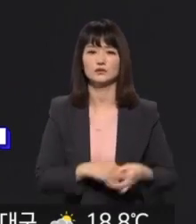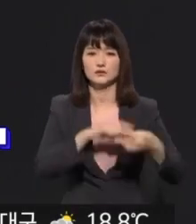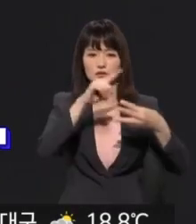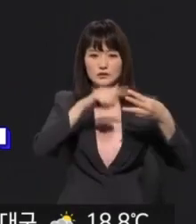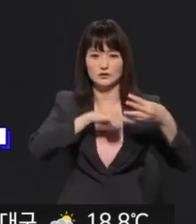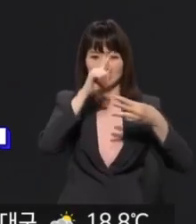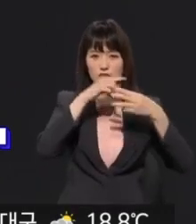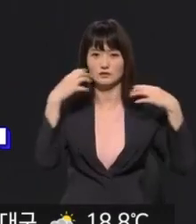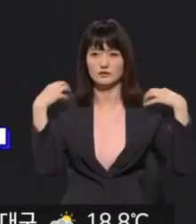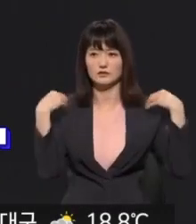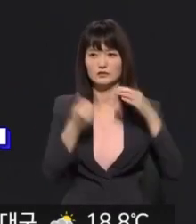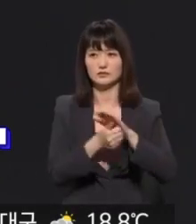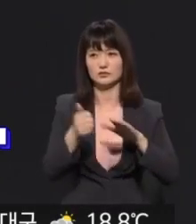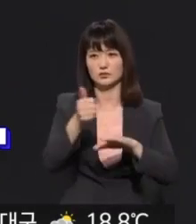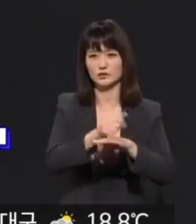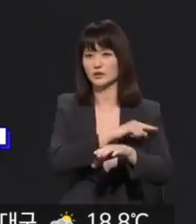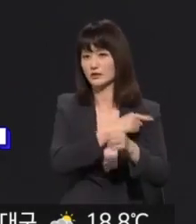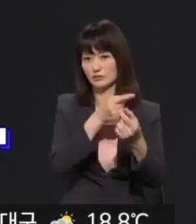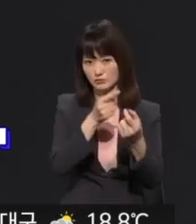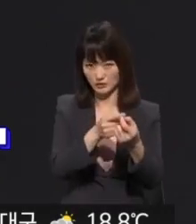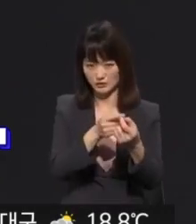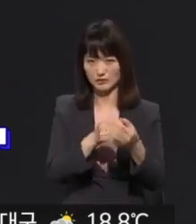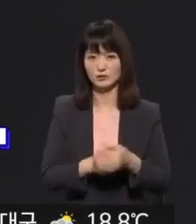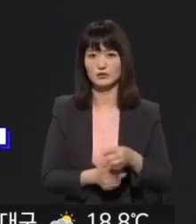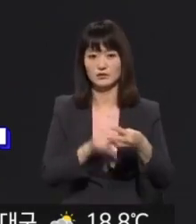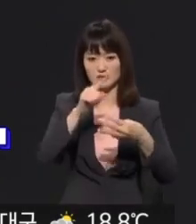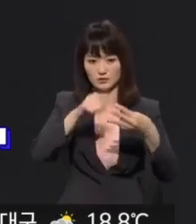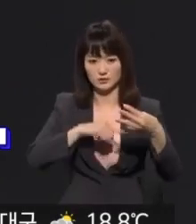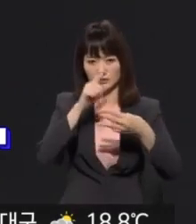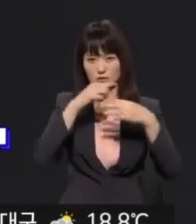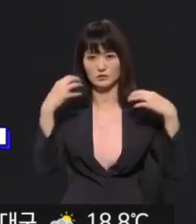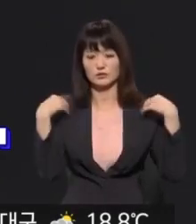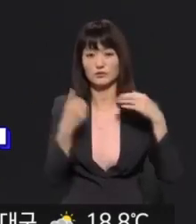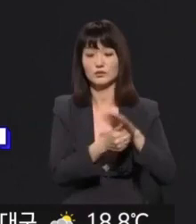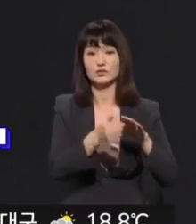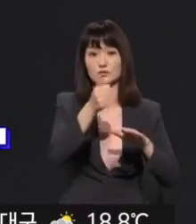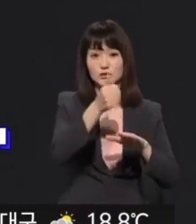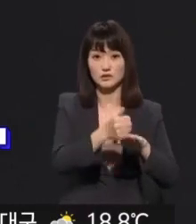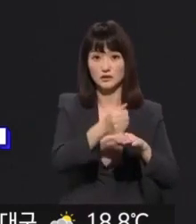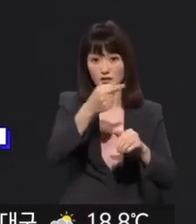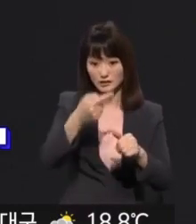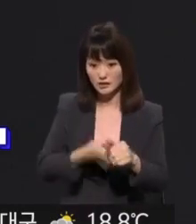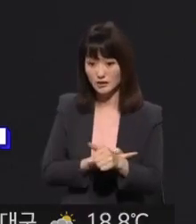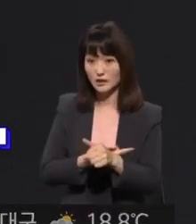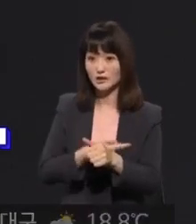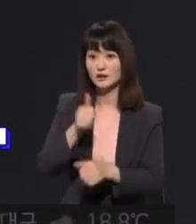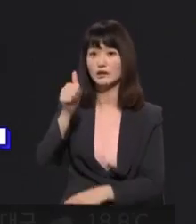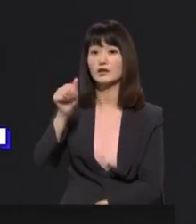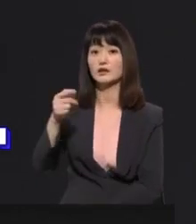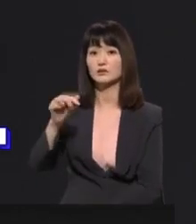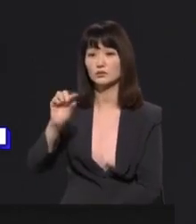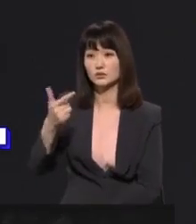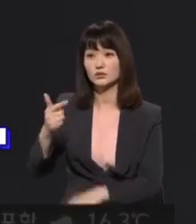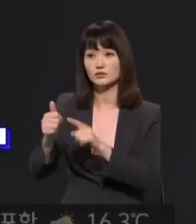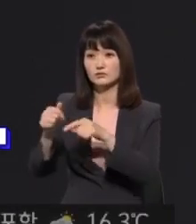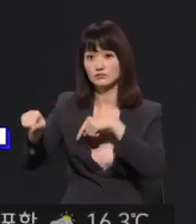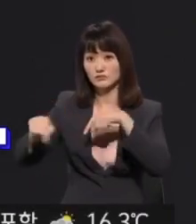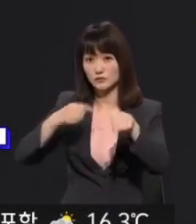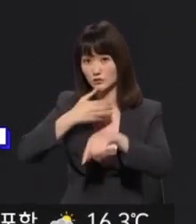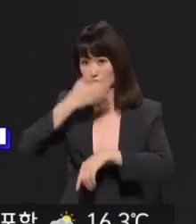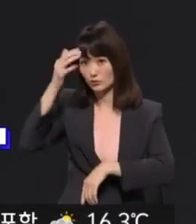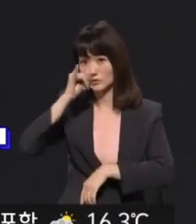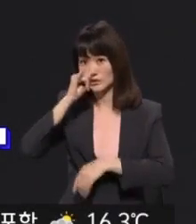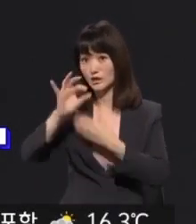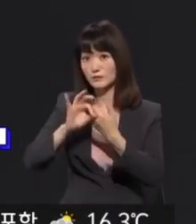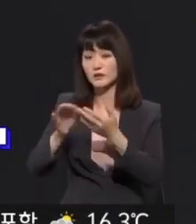정부의 성공이 우선입니다. 윤석열 정부가 성공을 해야 한동훈 장관도 만약에 혹이라도 정치적인 꿈이 있다고 한다면 시작을